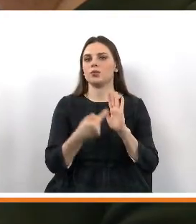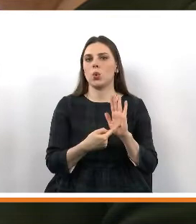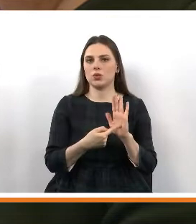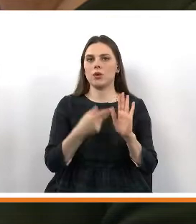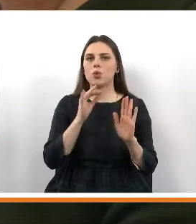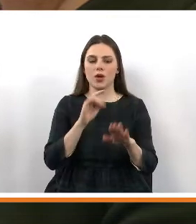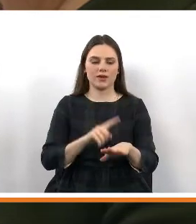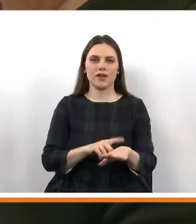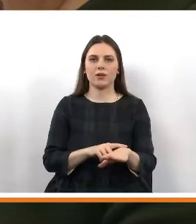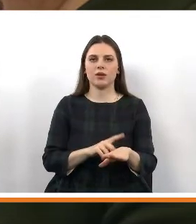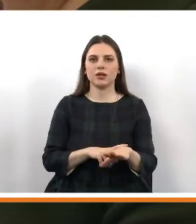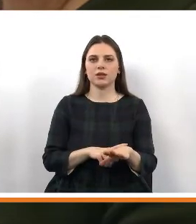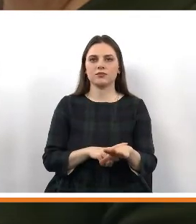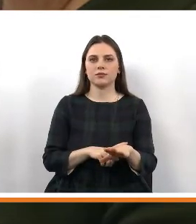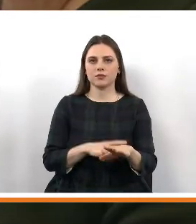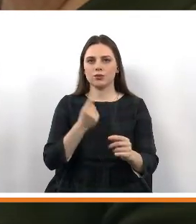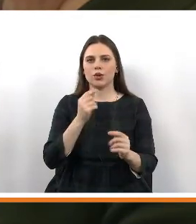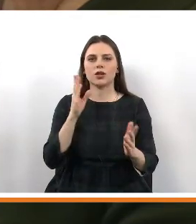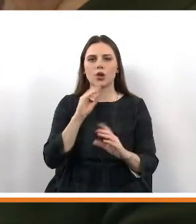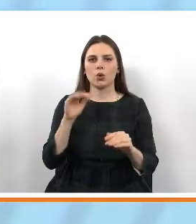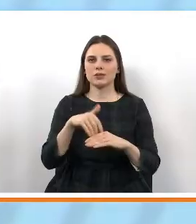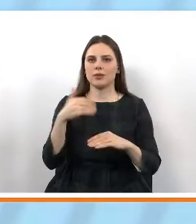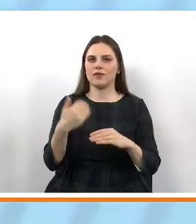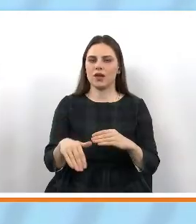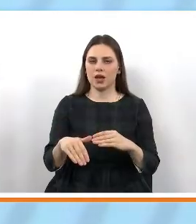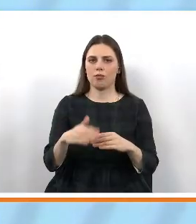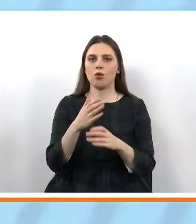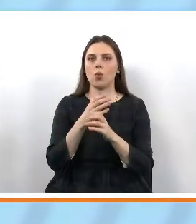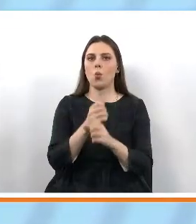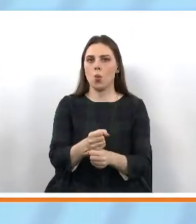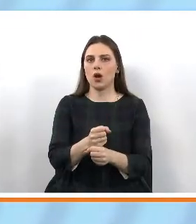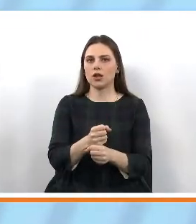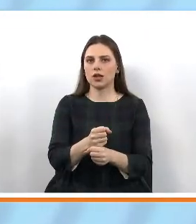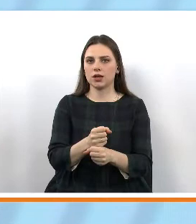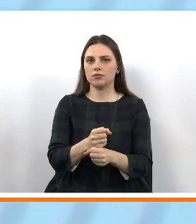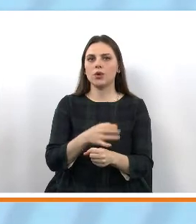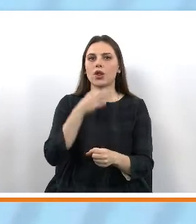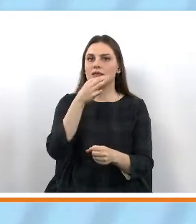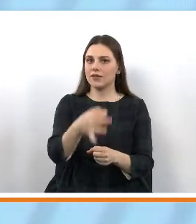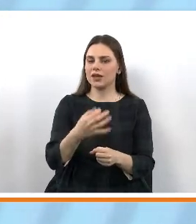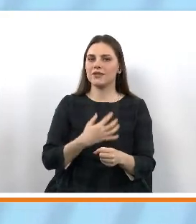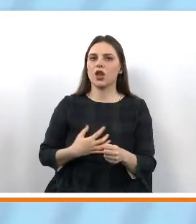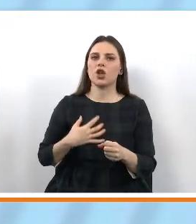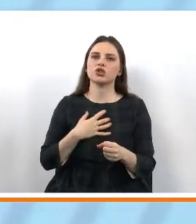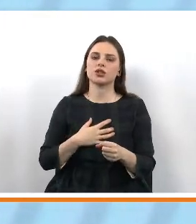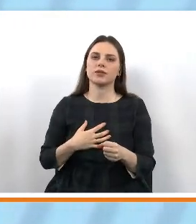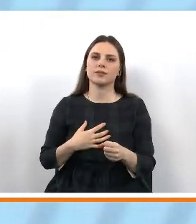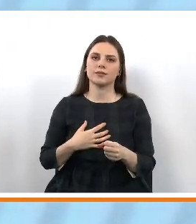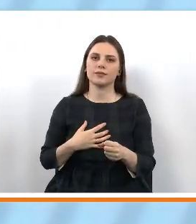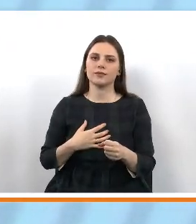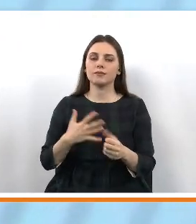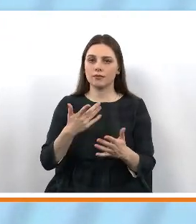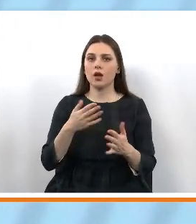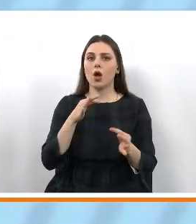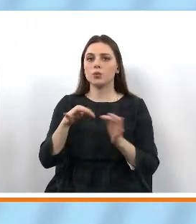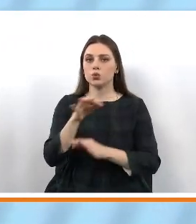времени идем, не успеваем, но, может быть, коротко получится на него ответить, и он важный. Да? Обсуждалось ли такое, и